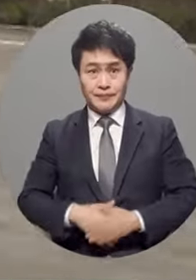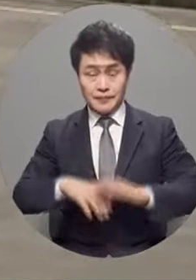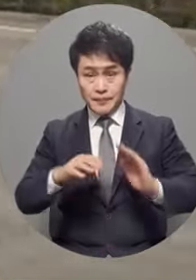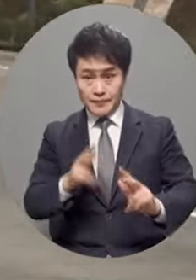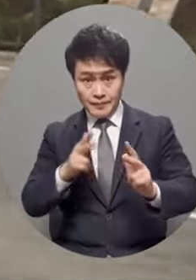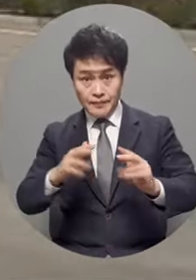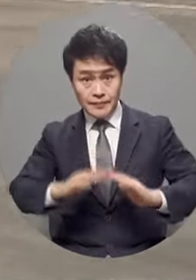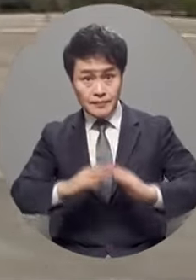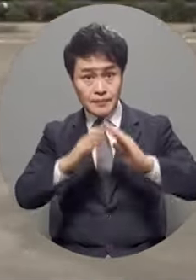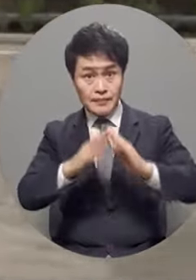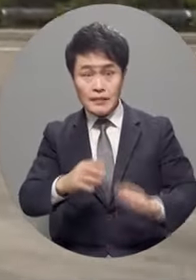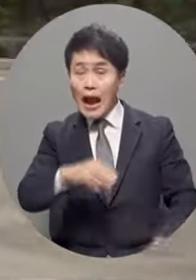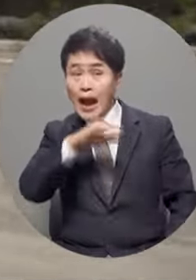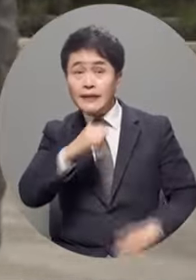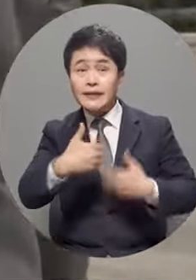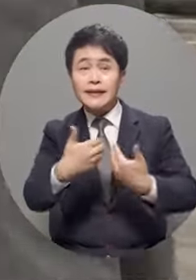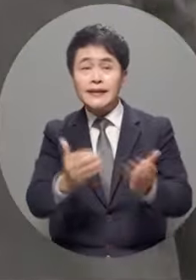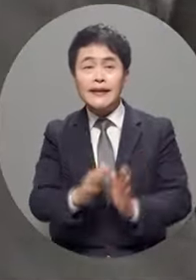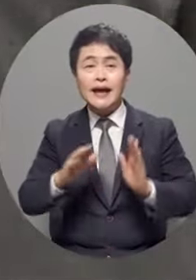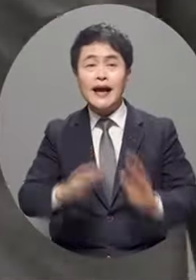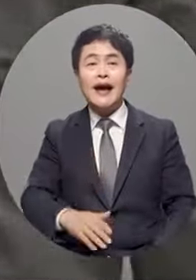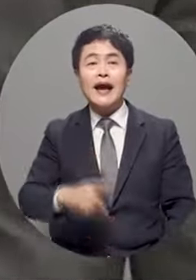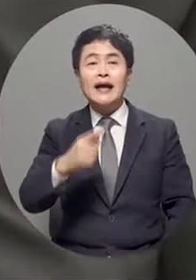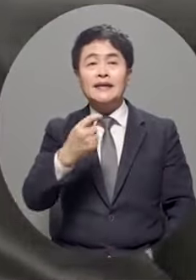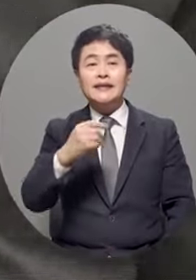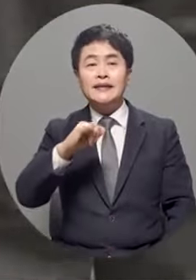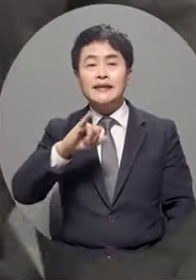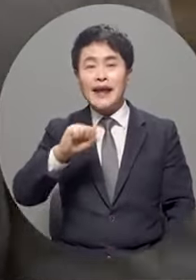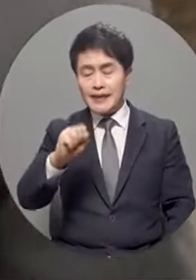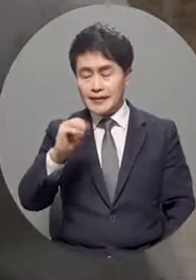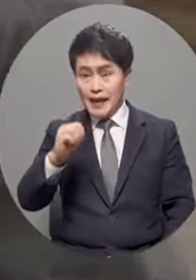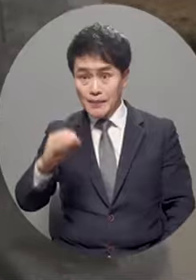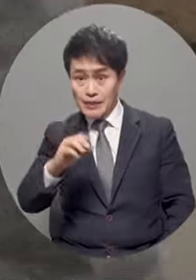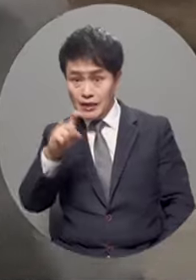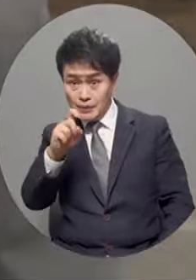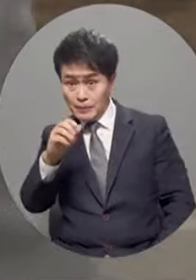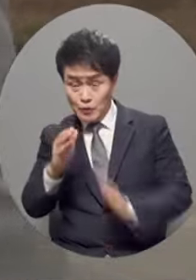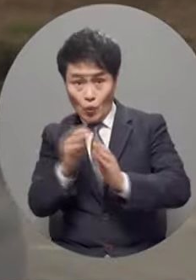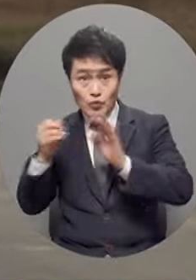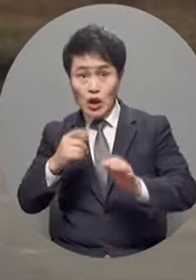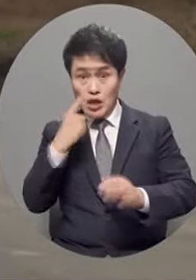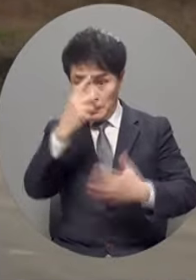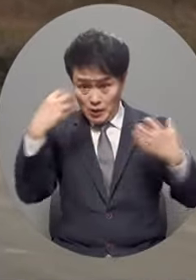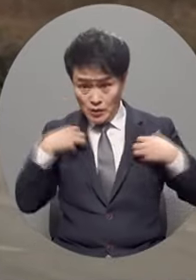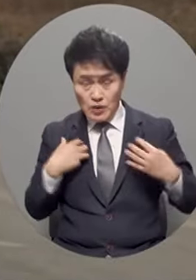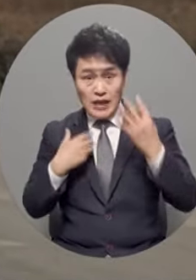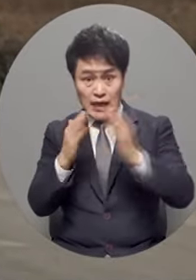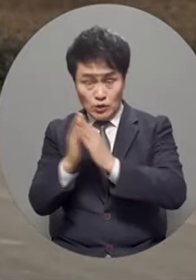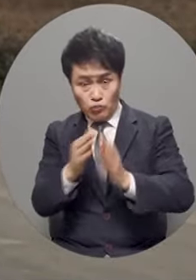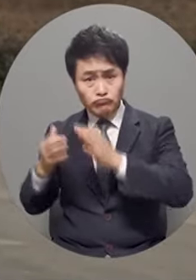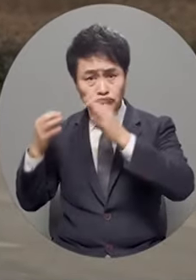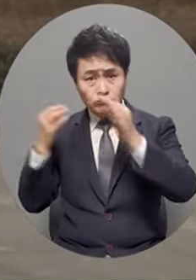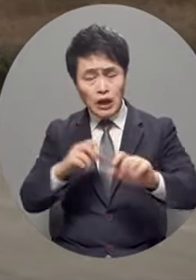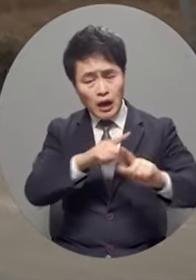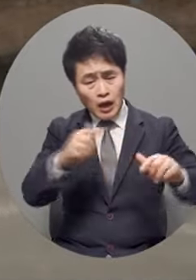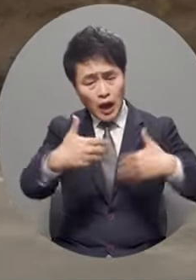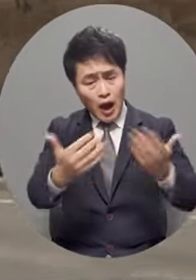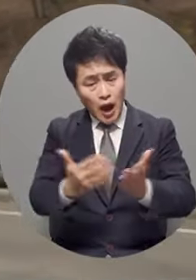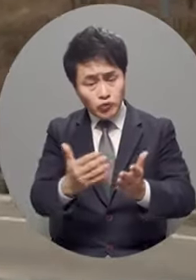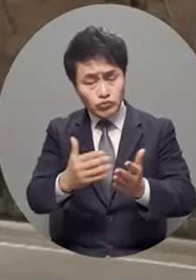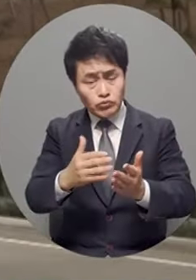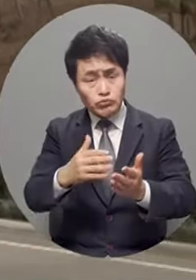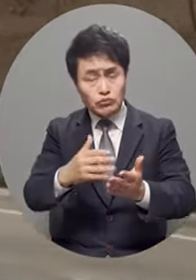공장 건설엔 대만 TSMC가 10조 원을 투자했고 일본 정부도 4조 원을 쏟아부으며 각종 규제를